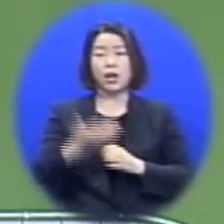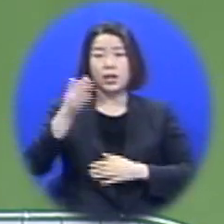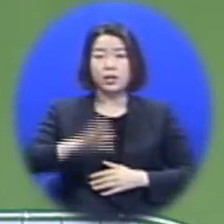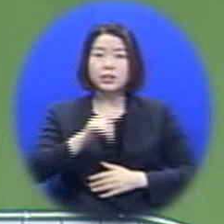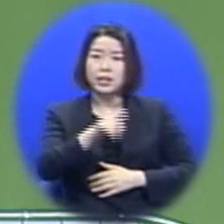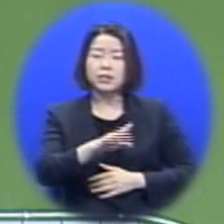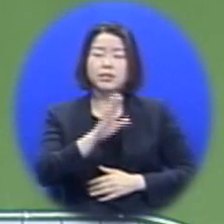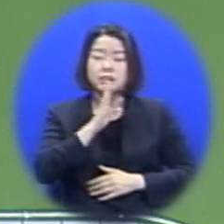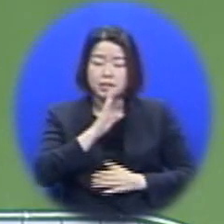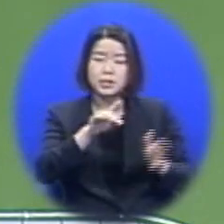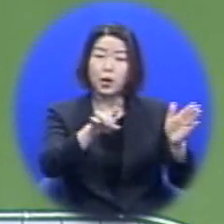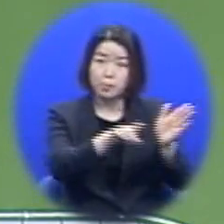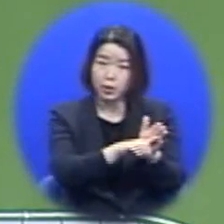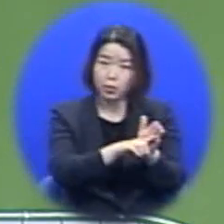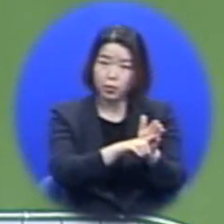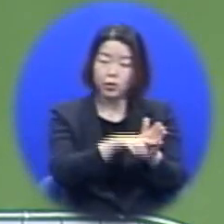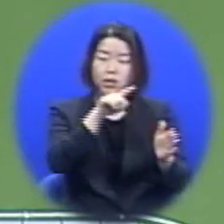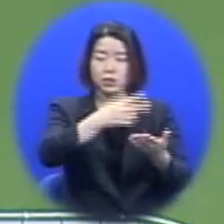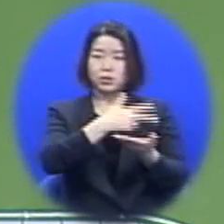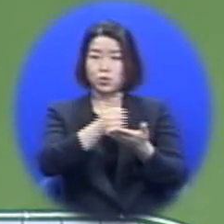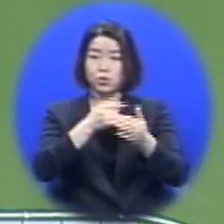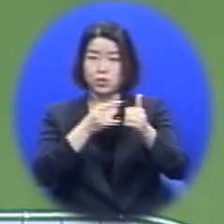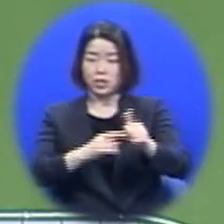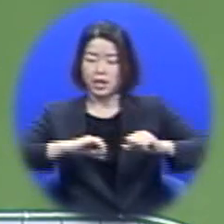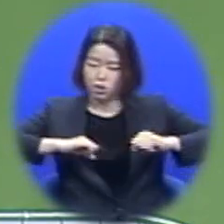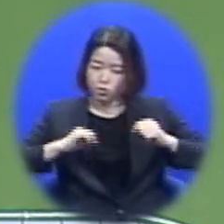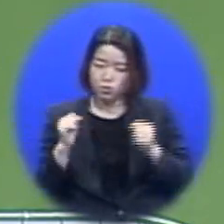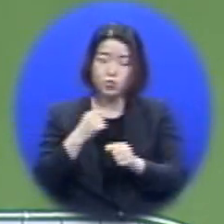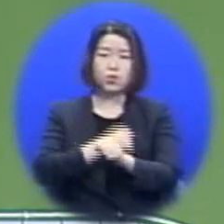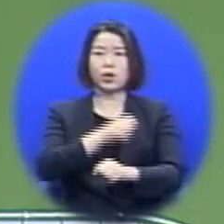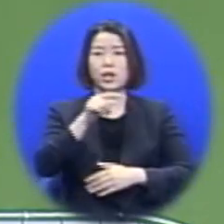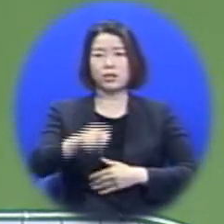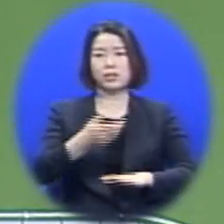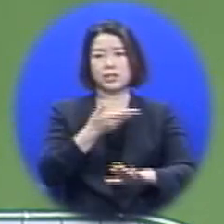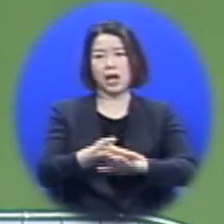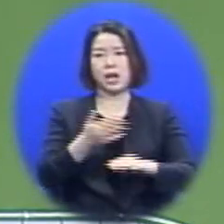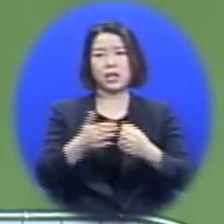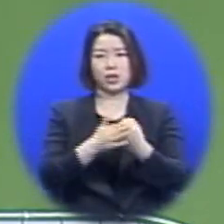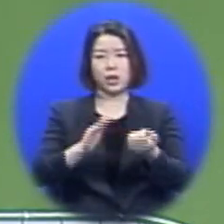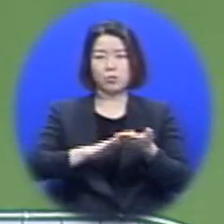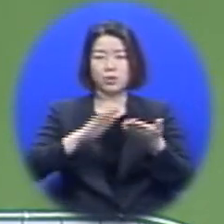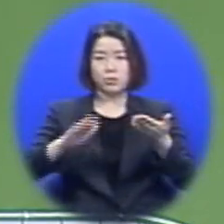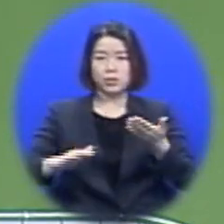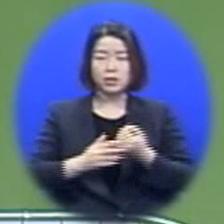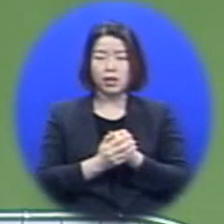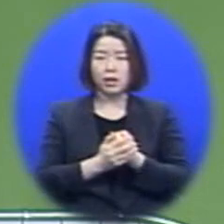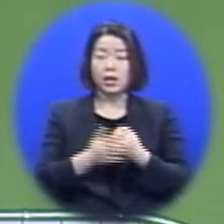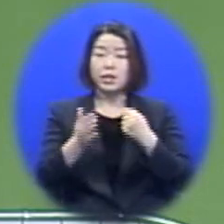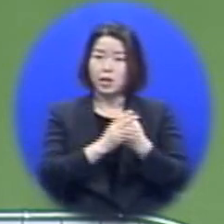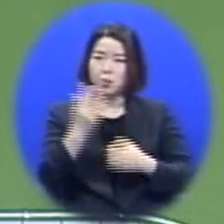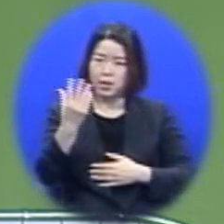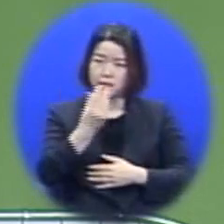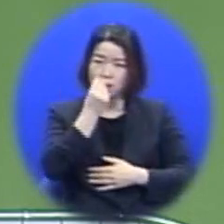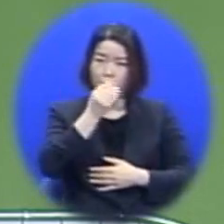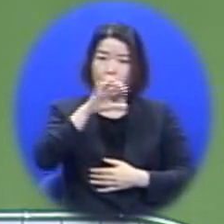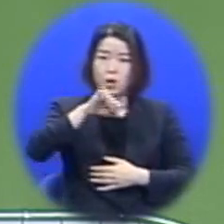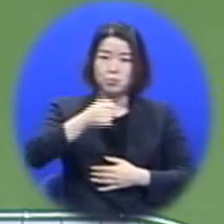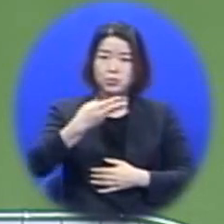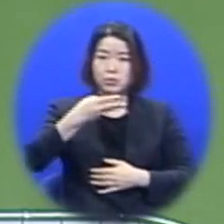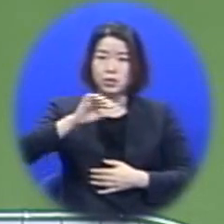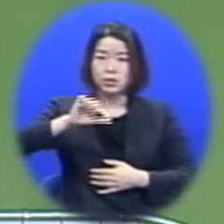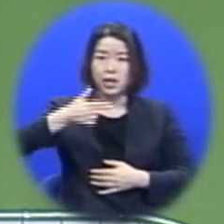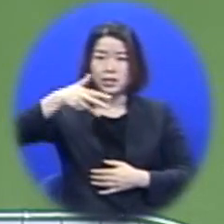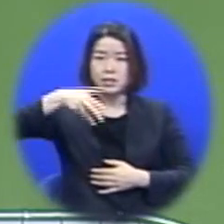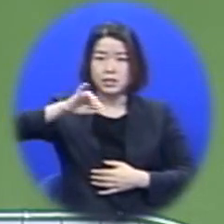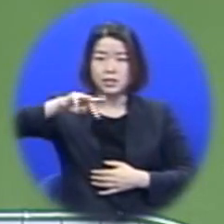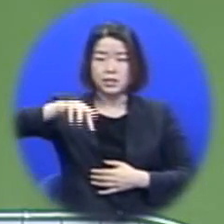그걸 진짜 믿고 그 주님께 순종하는 게 달랐어요. 그래서 성 프랜시스의 삶이 우리와